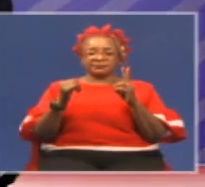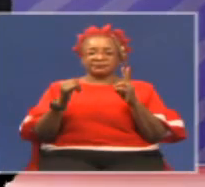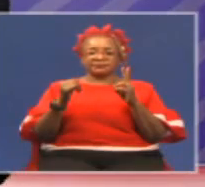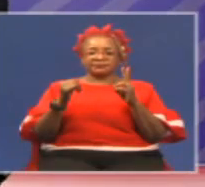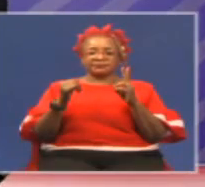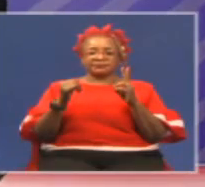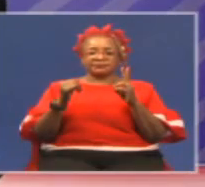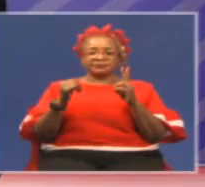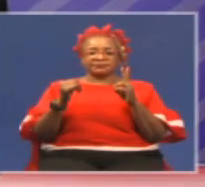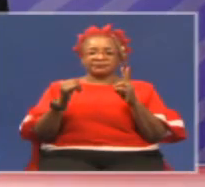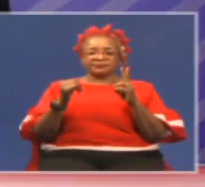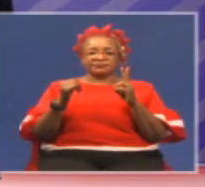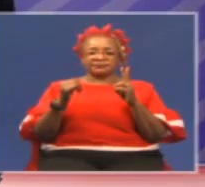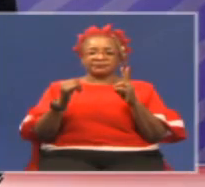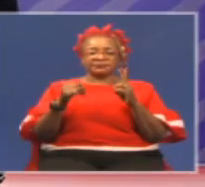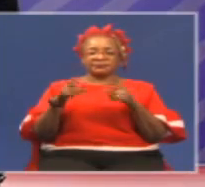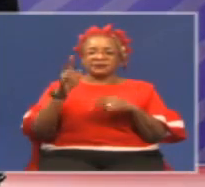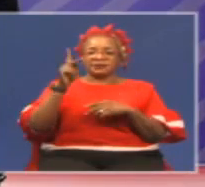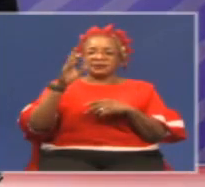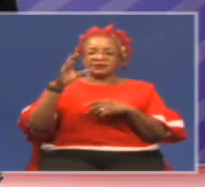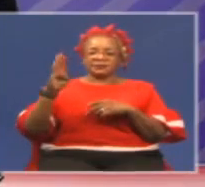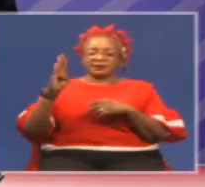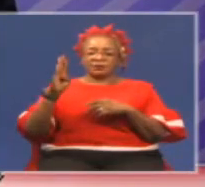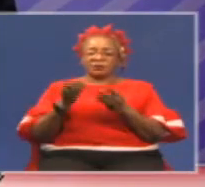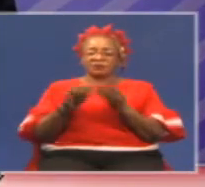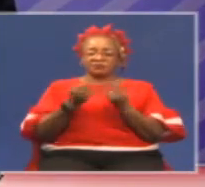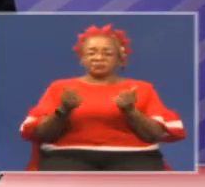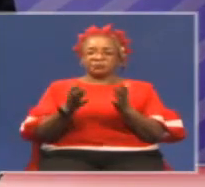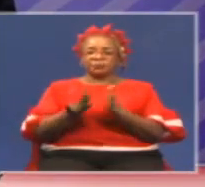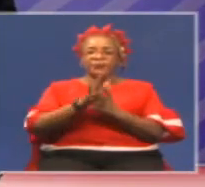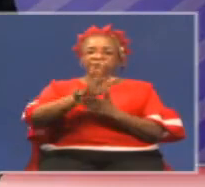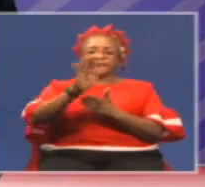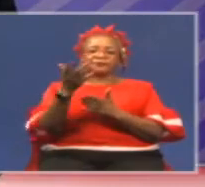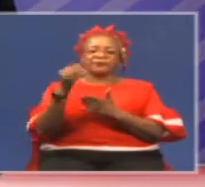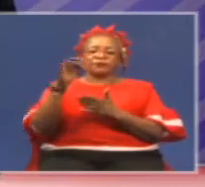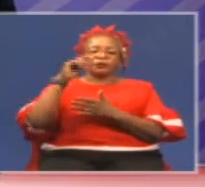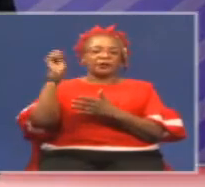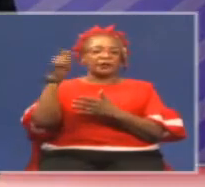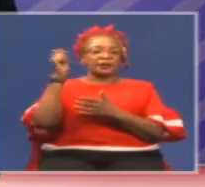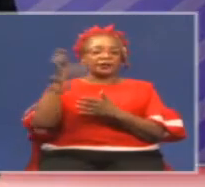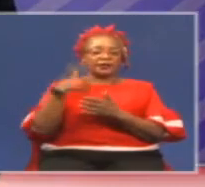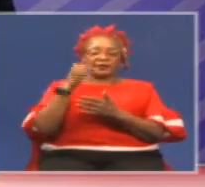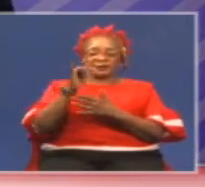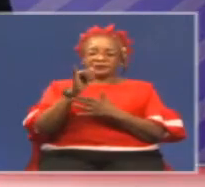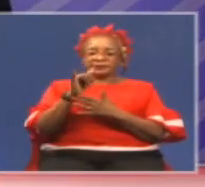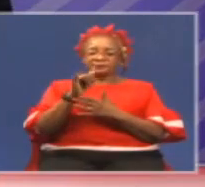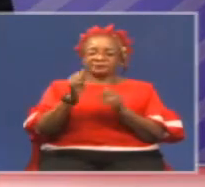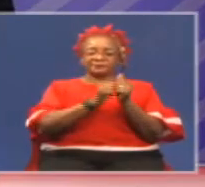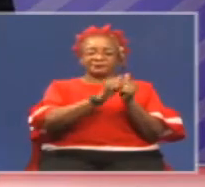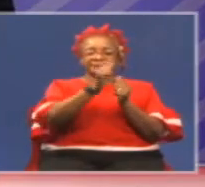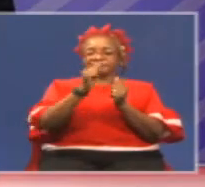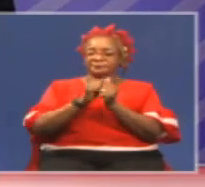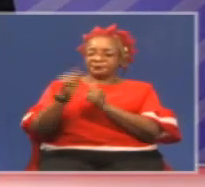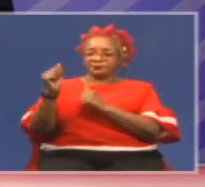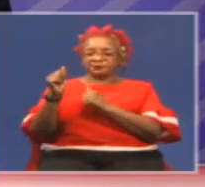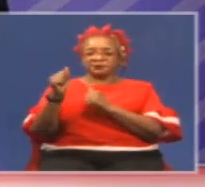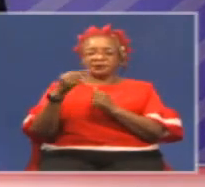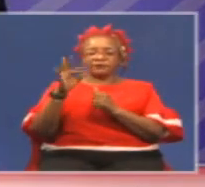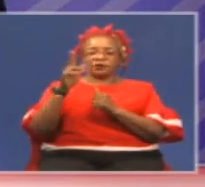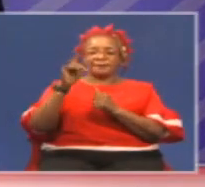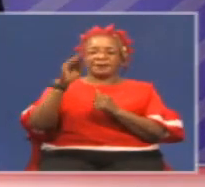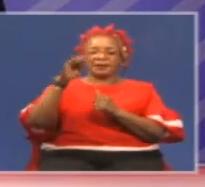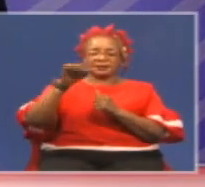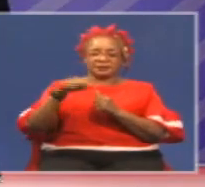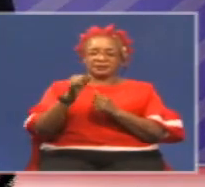Tuangazie bado raga na ni kwamba KCB itapambana na mabingwa watetezi wa kombe la Kenya katika raga ya wachezaji 15 kila upande Kabras